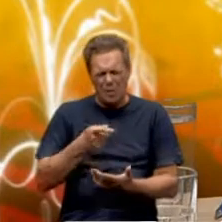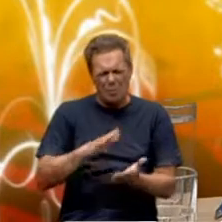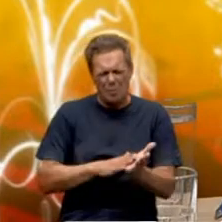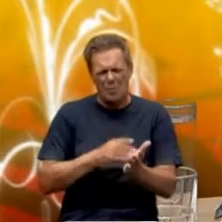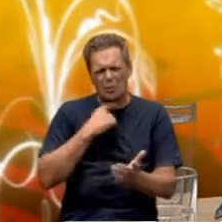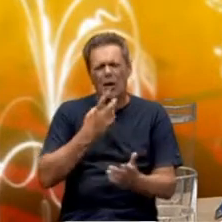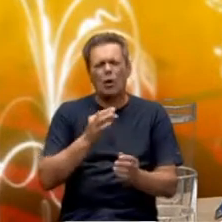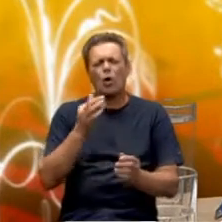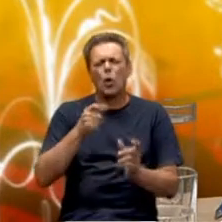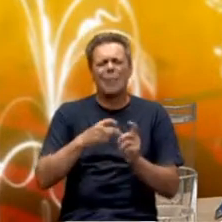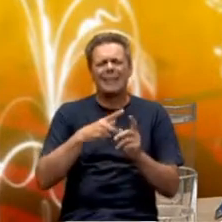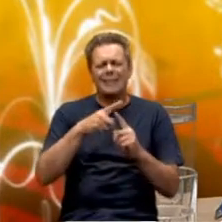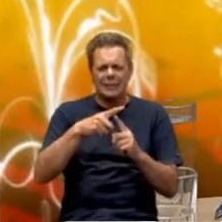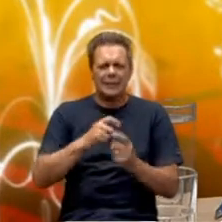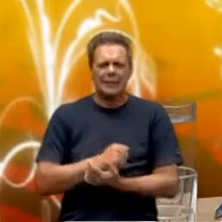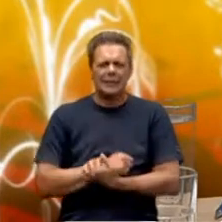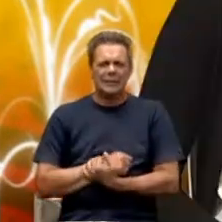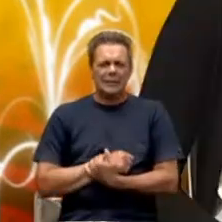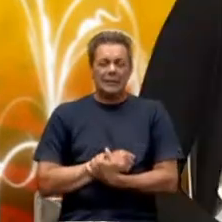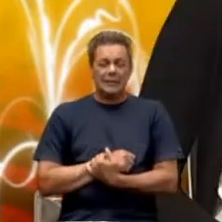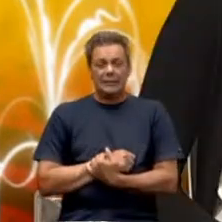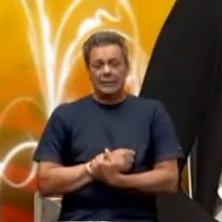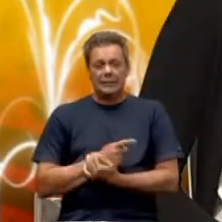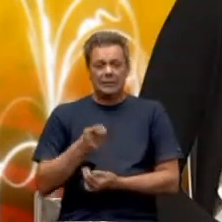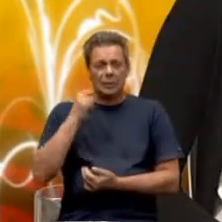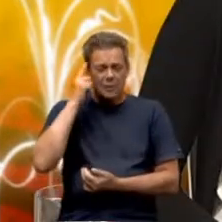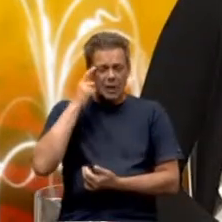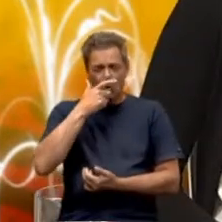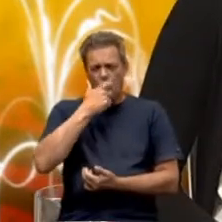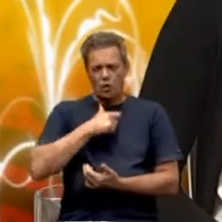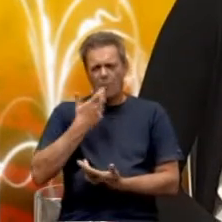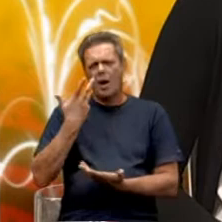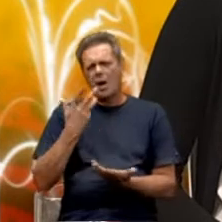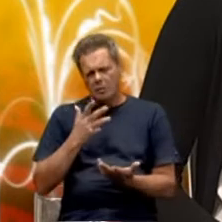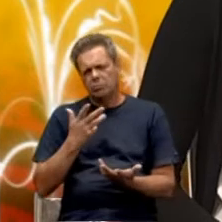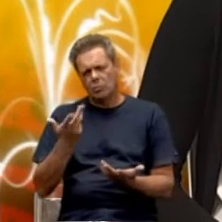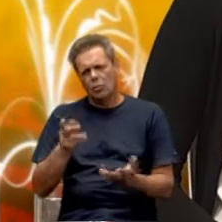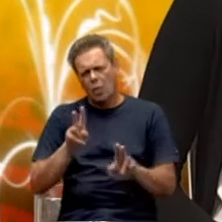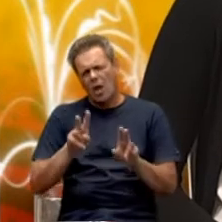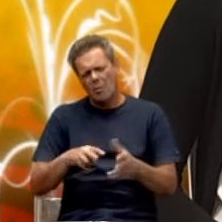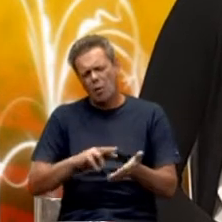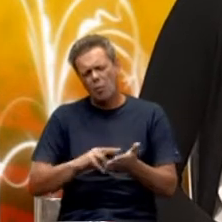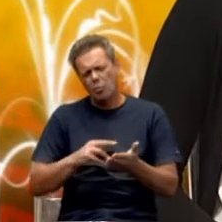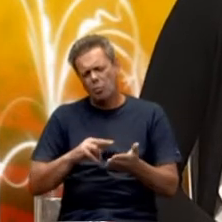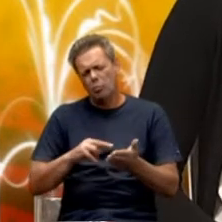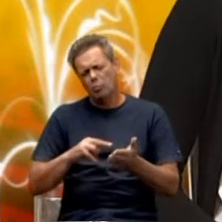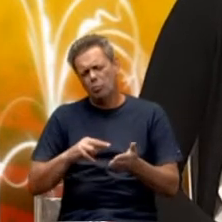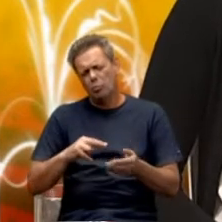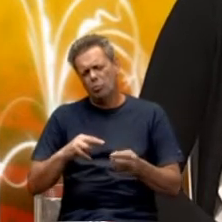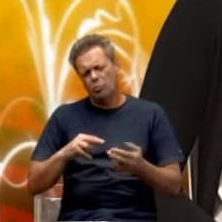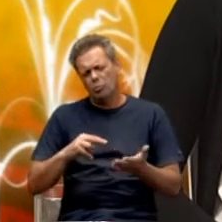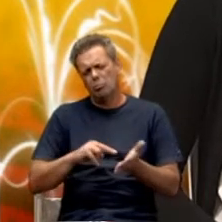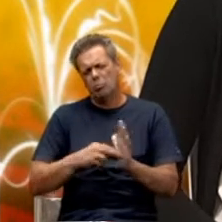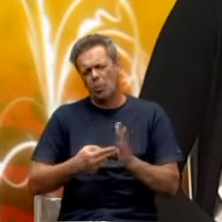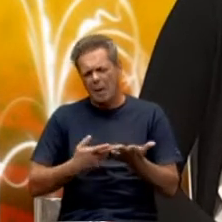najprije. Da, puno bi to značilo osobama koji boluju od takvih bolesti. Puno bi im